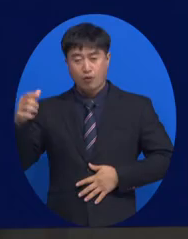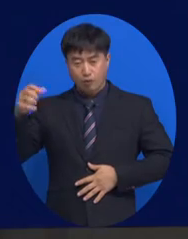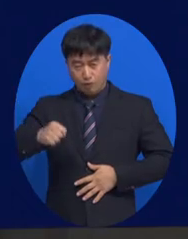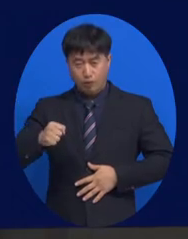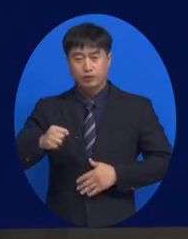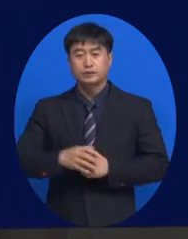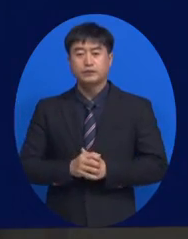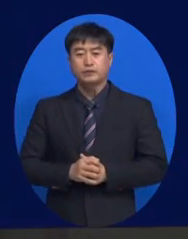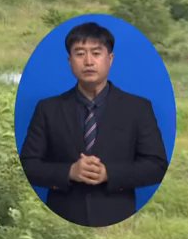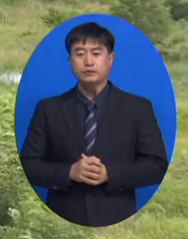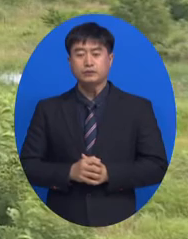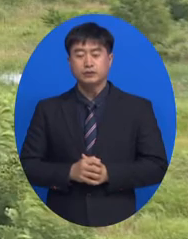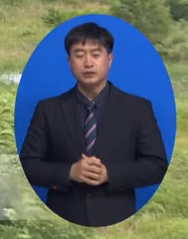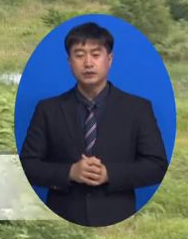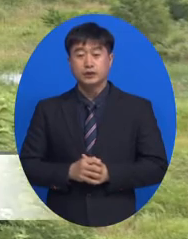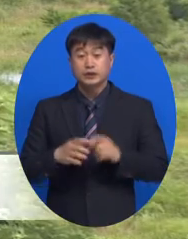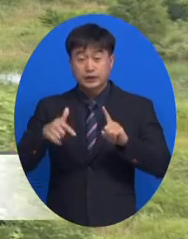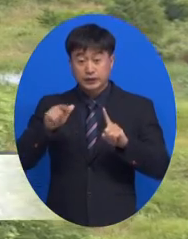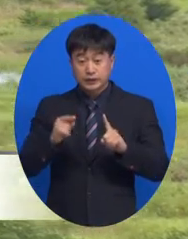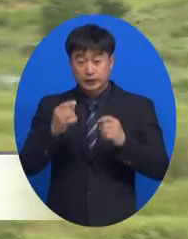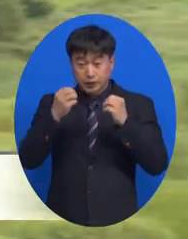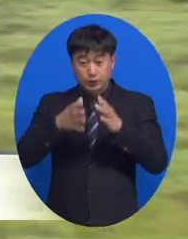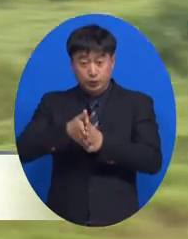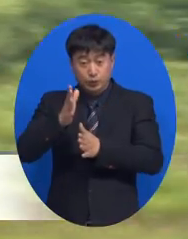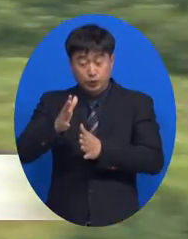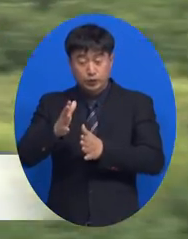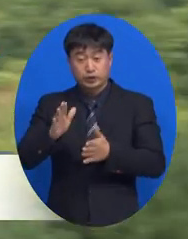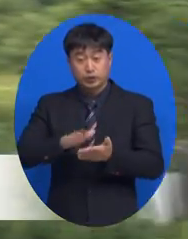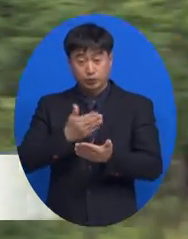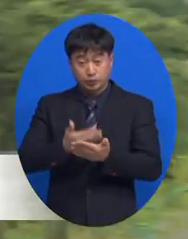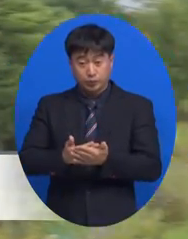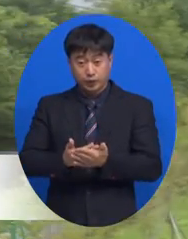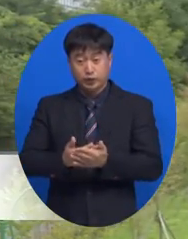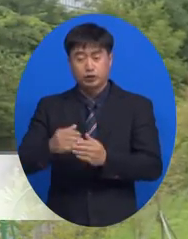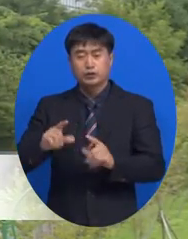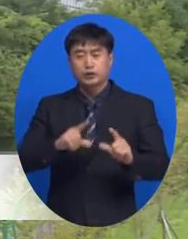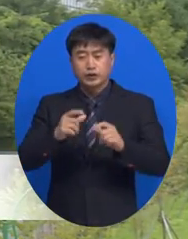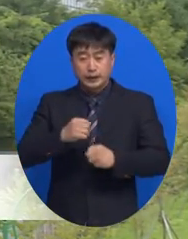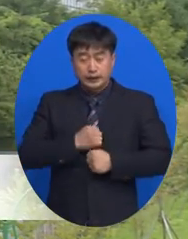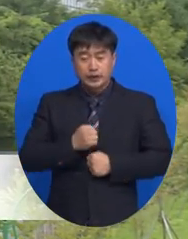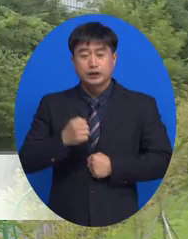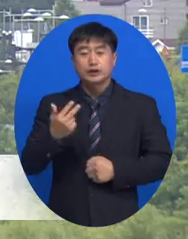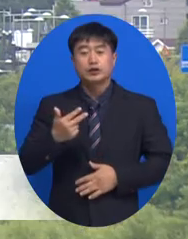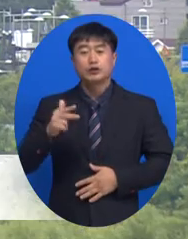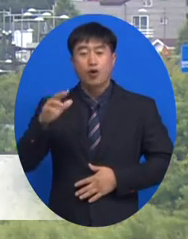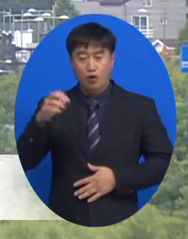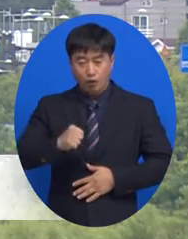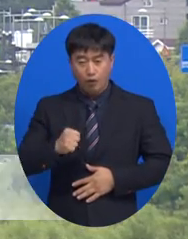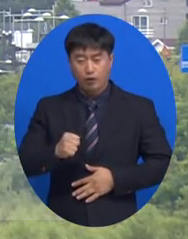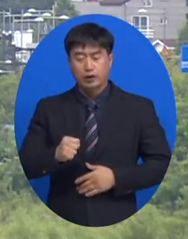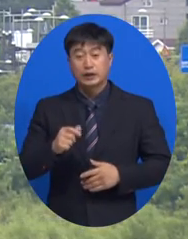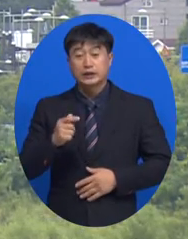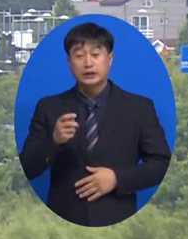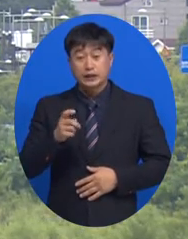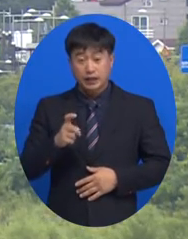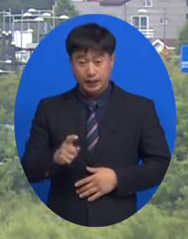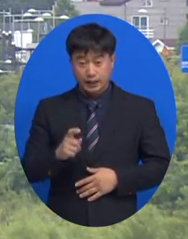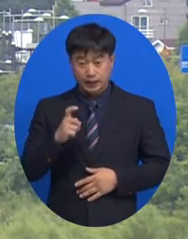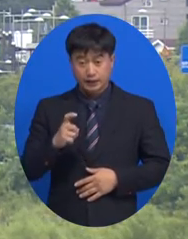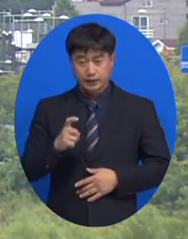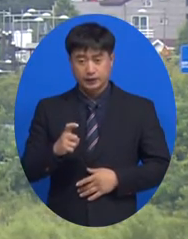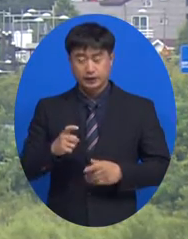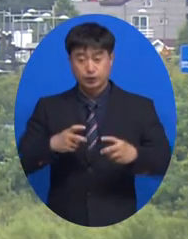132억원에 반영했습니다 1기 신도시 정비 등 주거안정에는 7,957억원 GTX 등